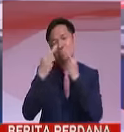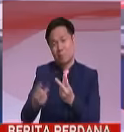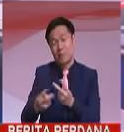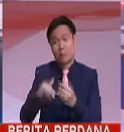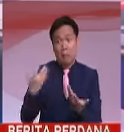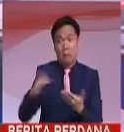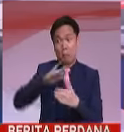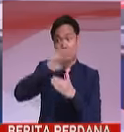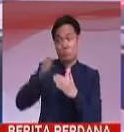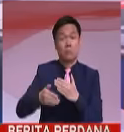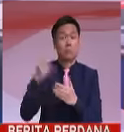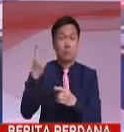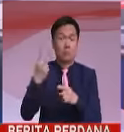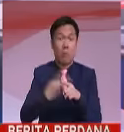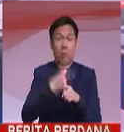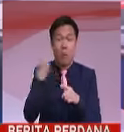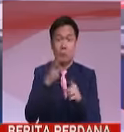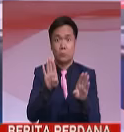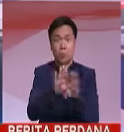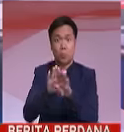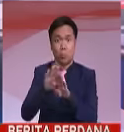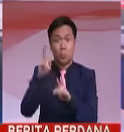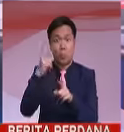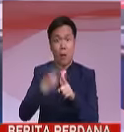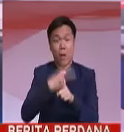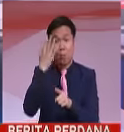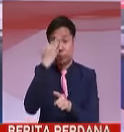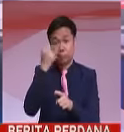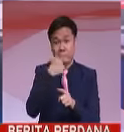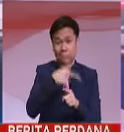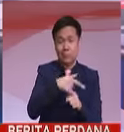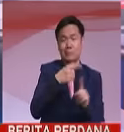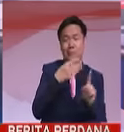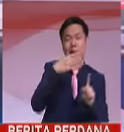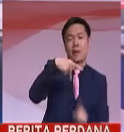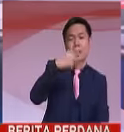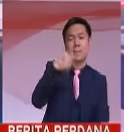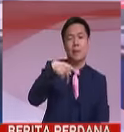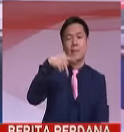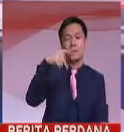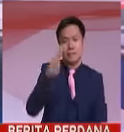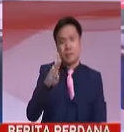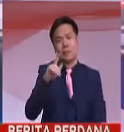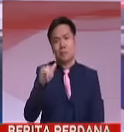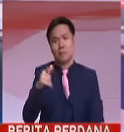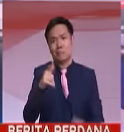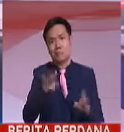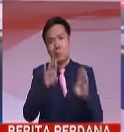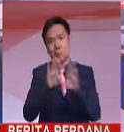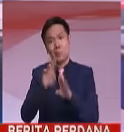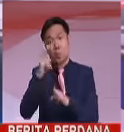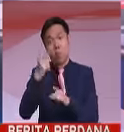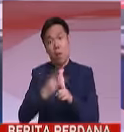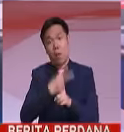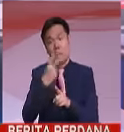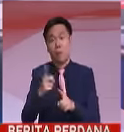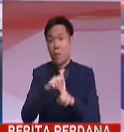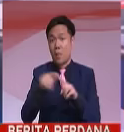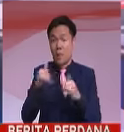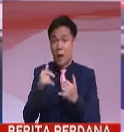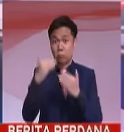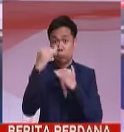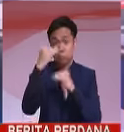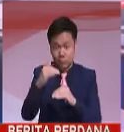ditutup lebih dua bulan sesuai dan pelaksanaan perintah call-an pergerakan bersyarat dikit TB capacity pengunjung diharapkan